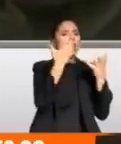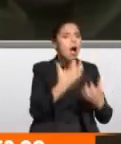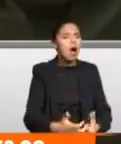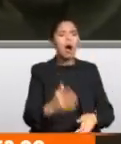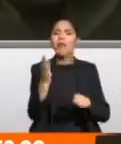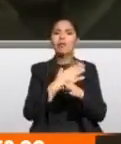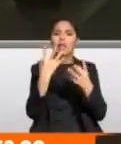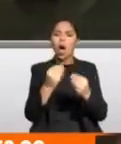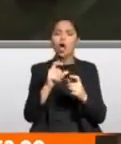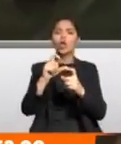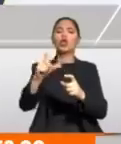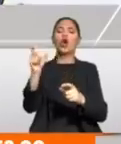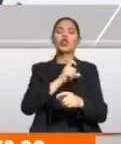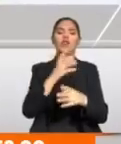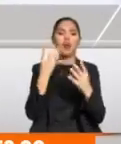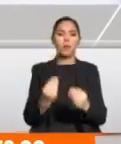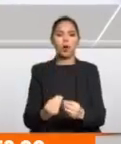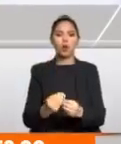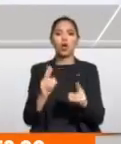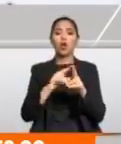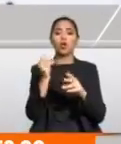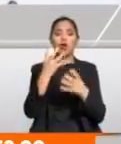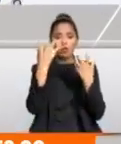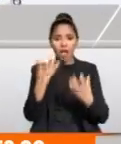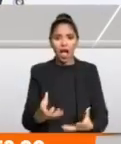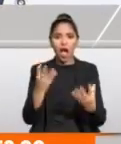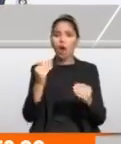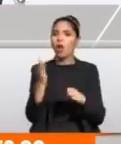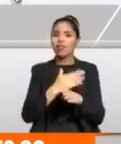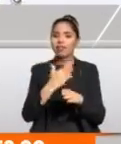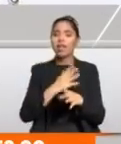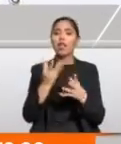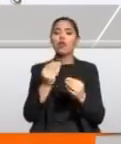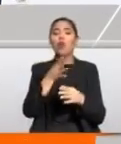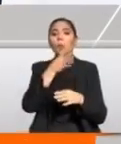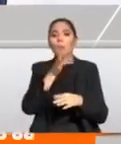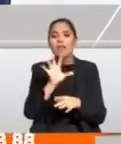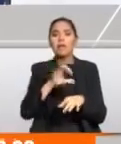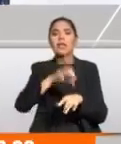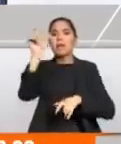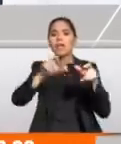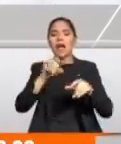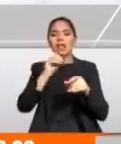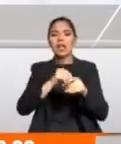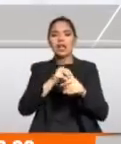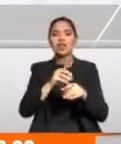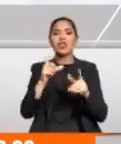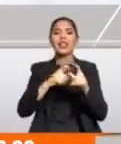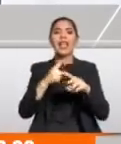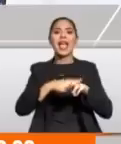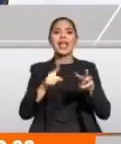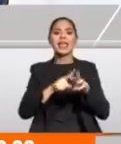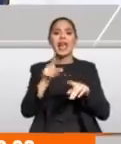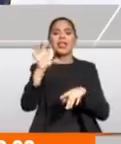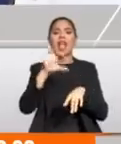geçirdiği sorusuna yanıt buldu. Covid'i ağır geçiren ve nedenini çok saptayamadığımız hastaların aslında genetik olarak